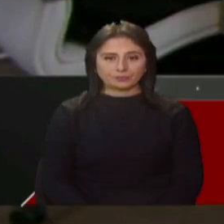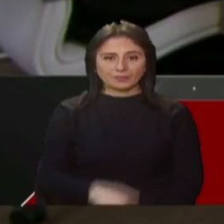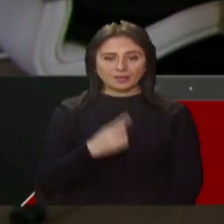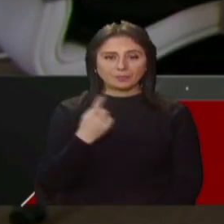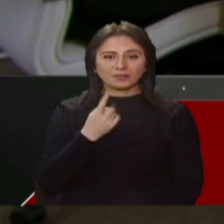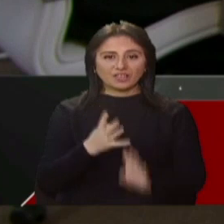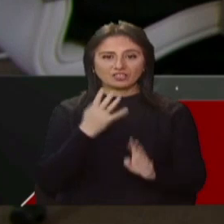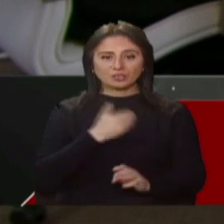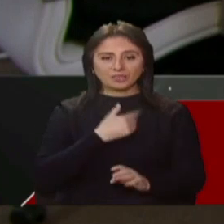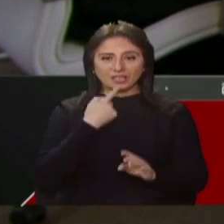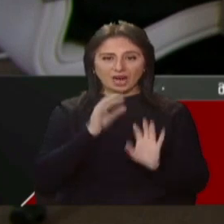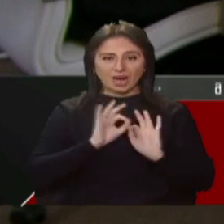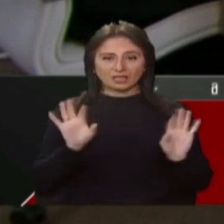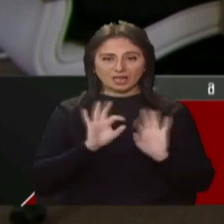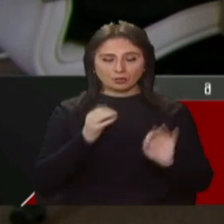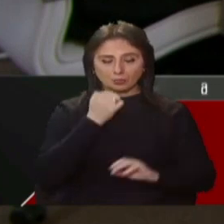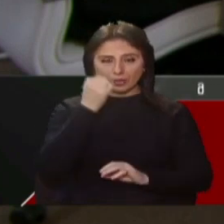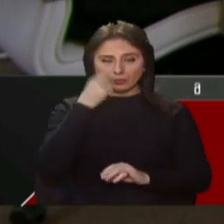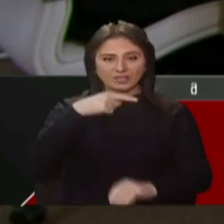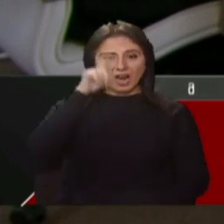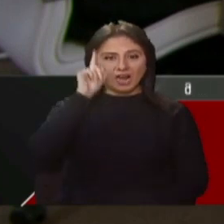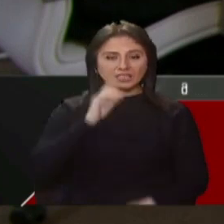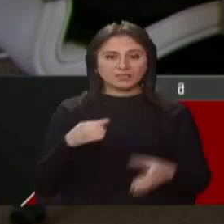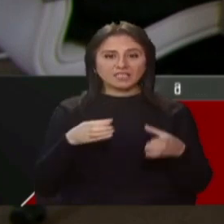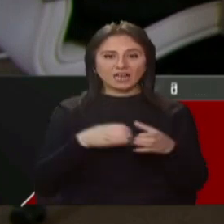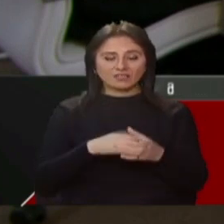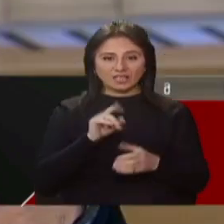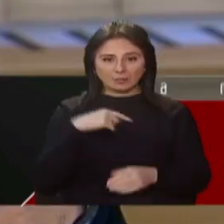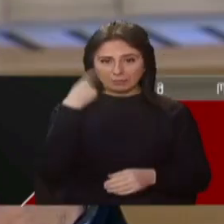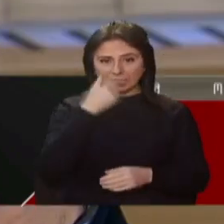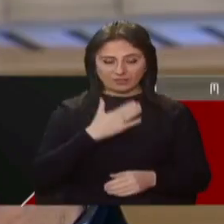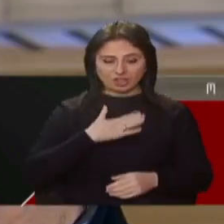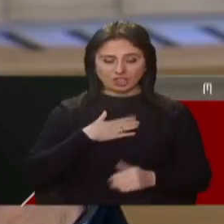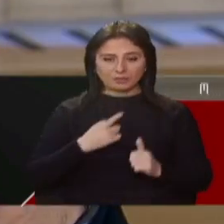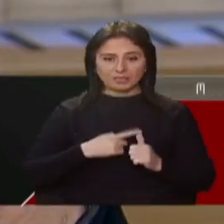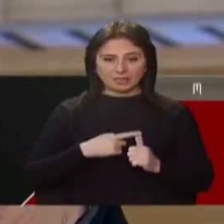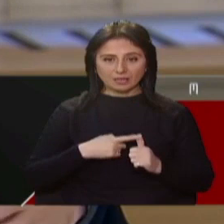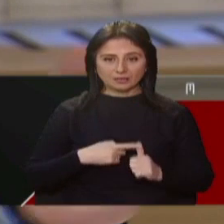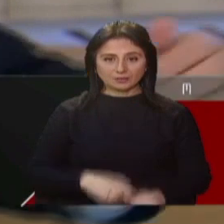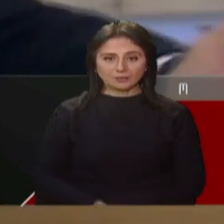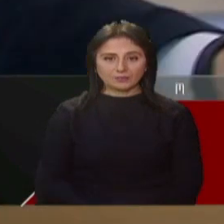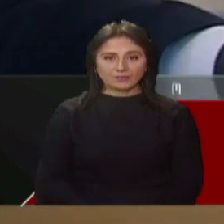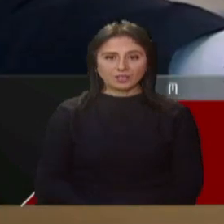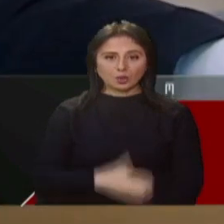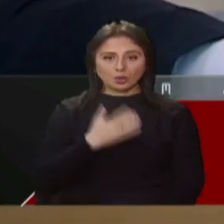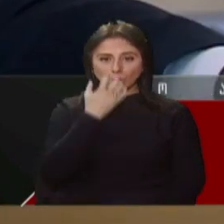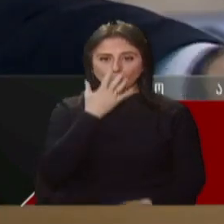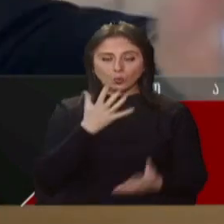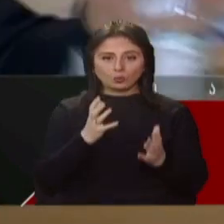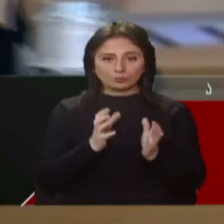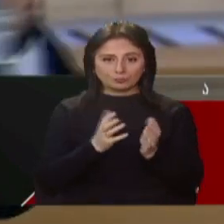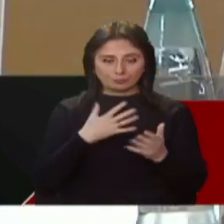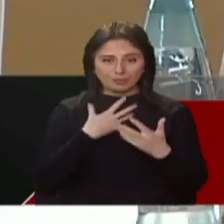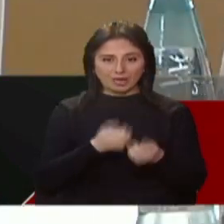პირველ რიგში მინდა მადლობა გადაგიხადოთ აზერბაიჯანის დელეგაციის და პირადად ჩემი სახელით გულთბილი